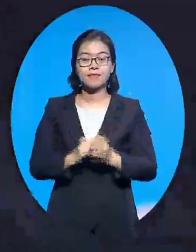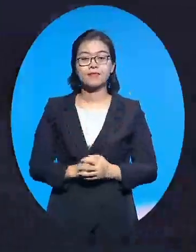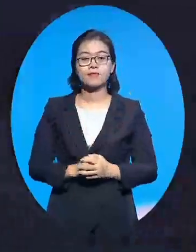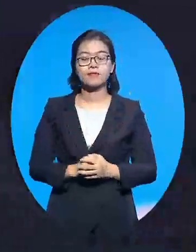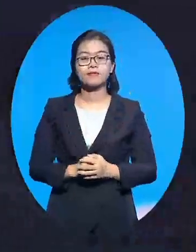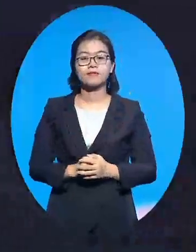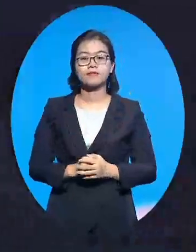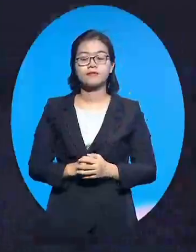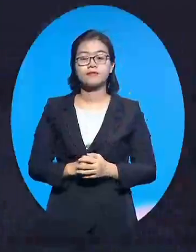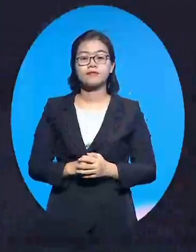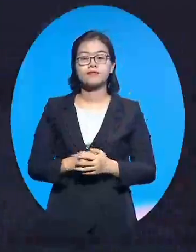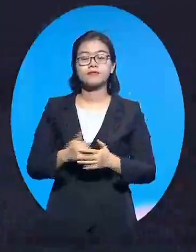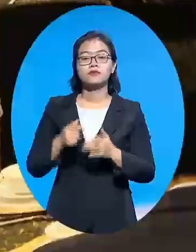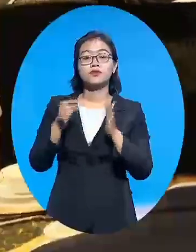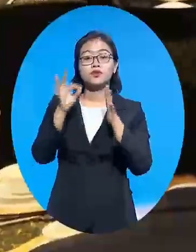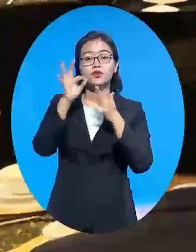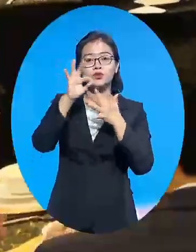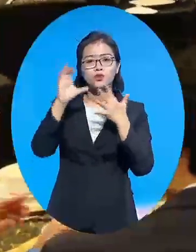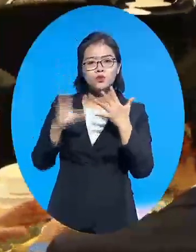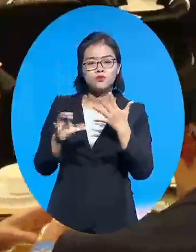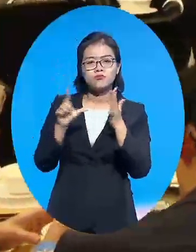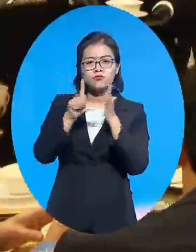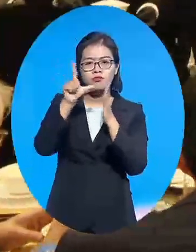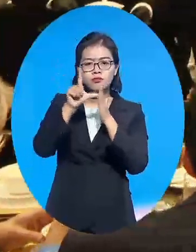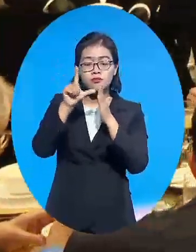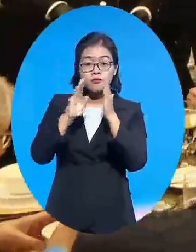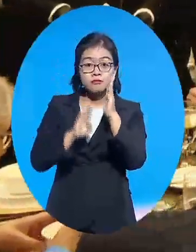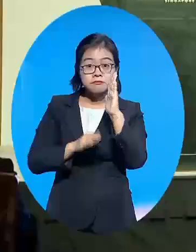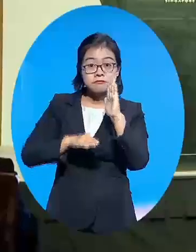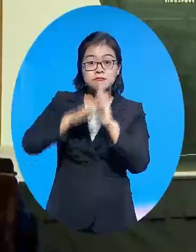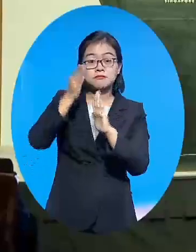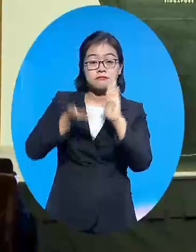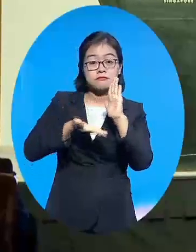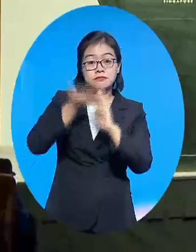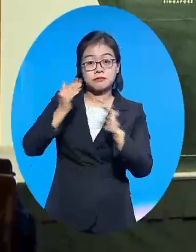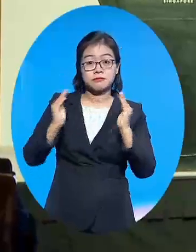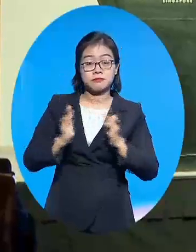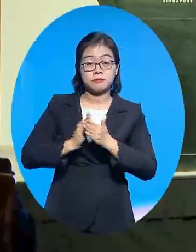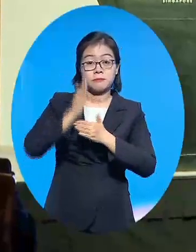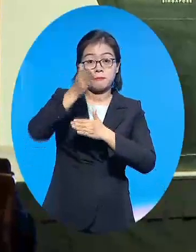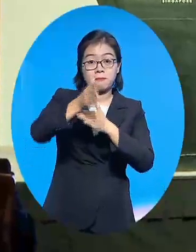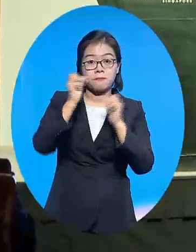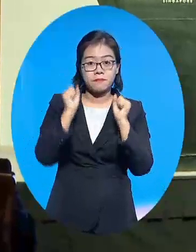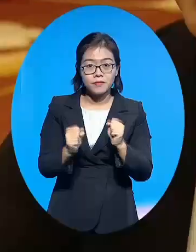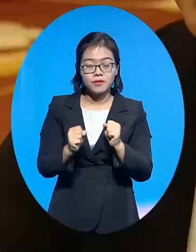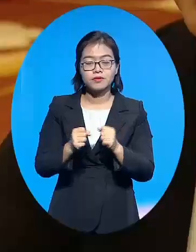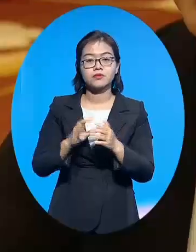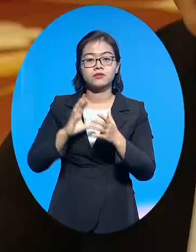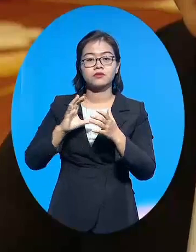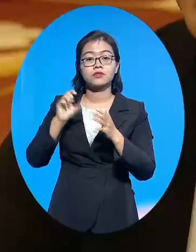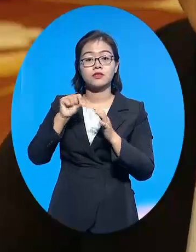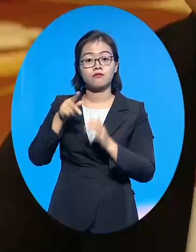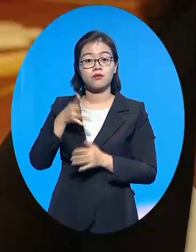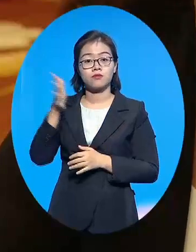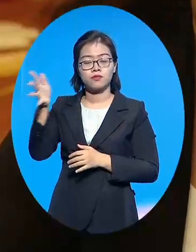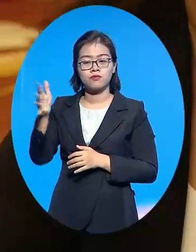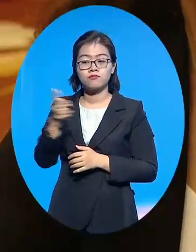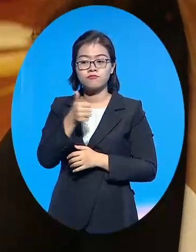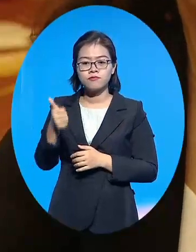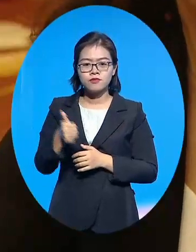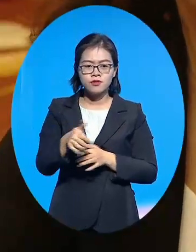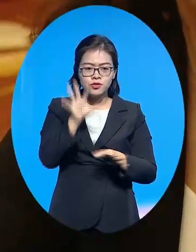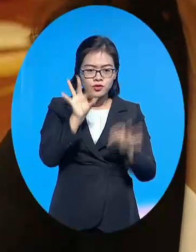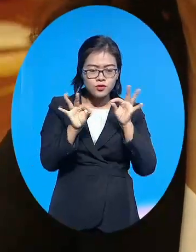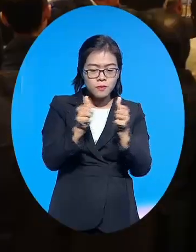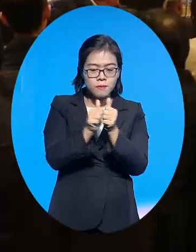21 năm nay bên cạnh những tiêu chuẩn chất lượng vượt trội sản phẩm colosbaby Gold cũng đã chiếm được sự đồng thuận của ban giám khảo